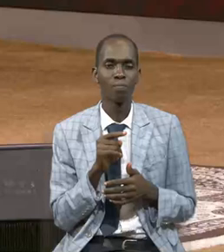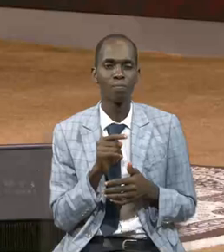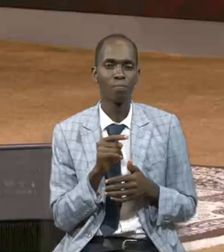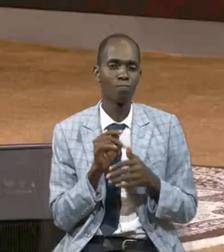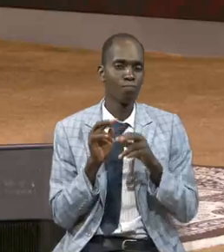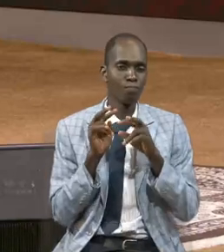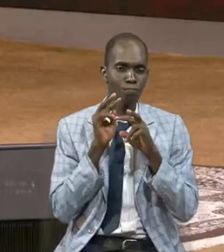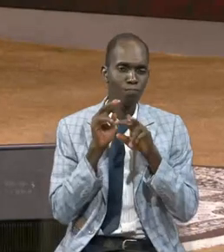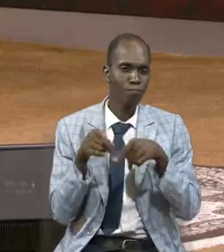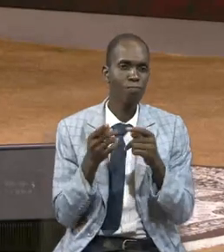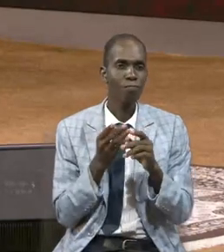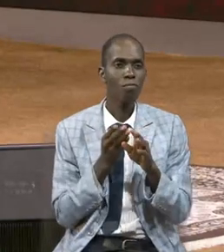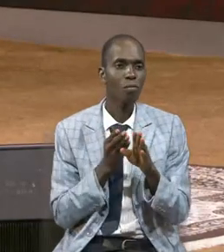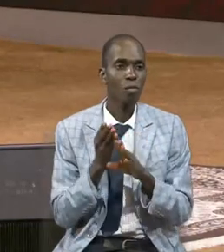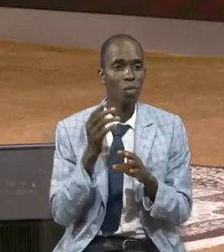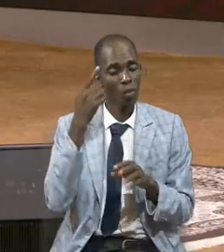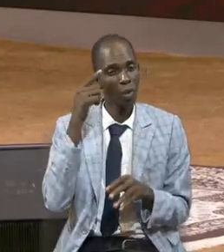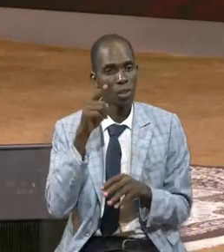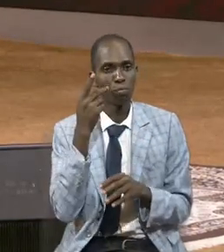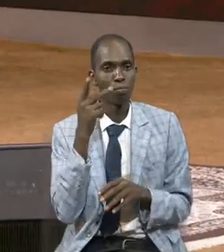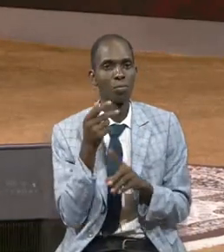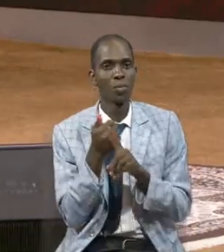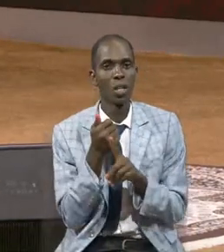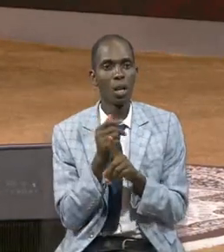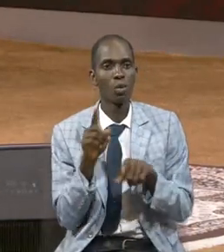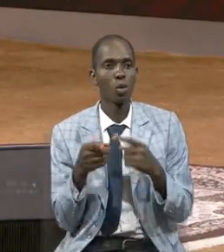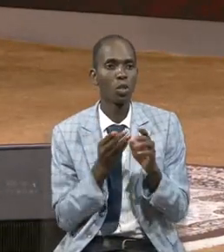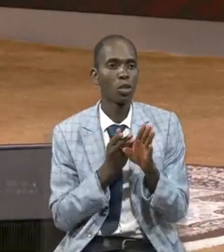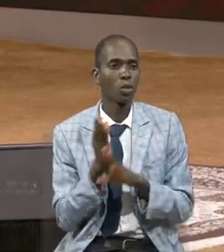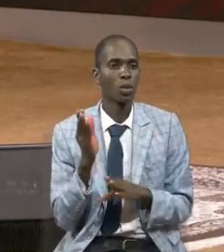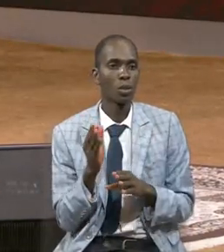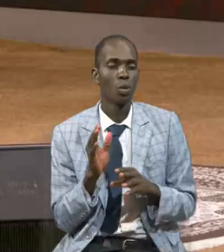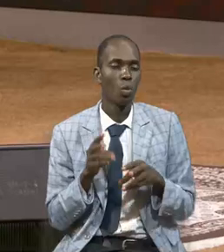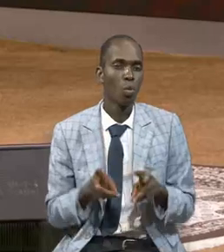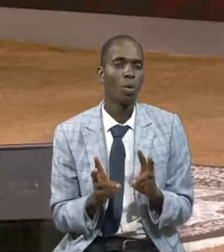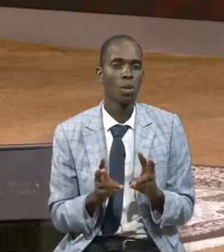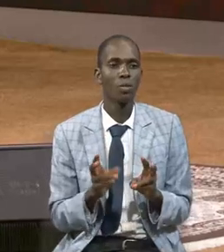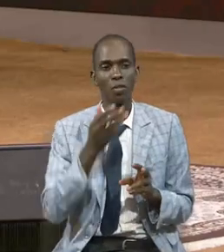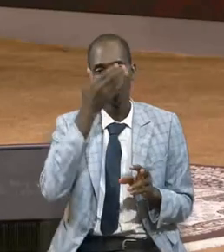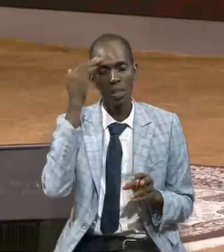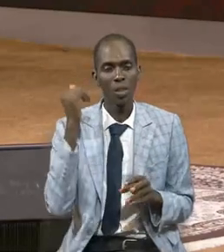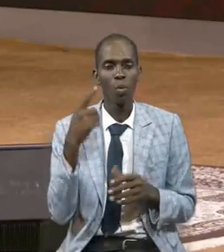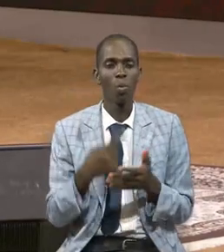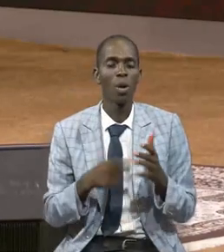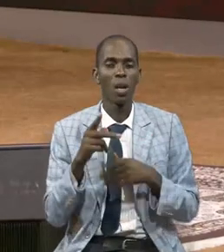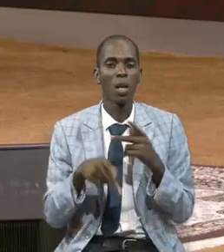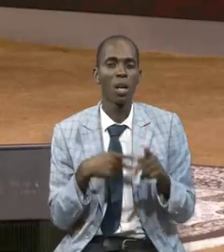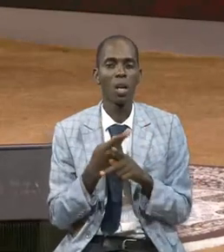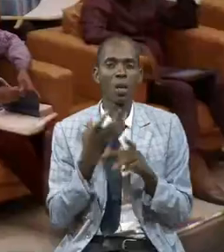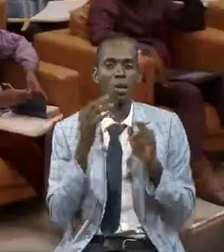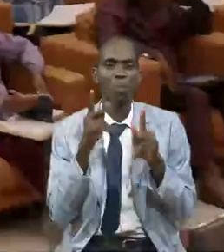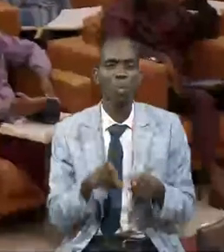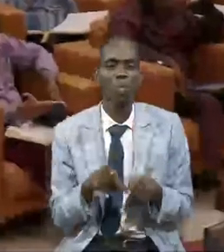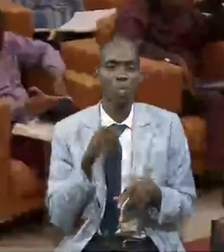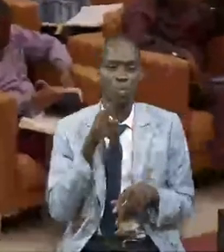et qui après, Jacques 1, 24, et qui après s'être regardé, s'en va et oublie aussitôt quel